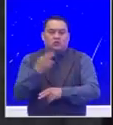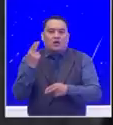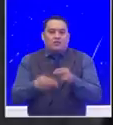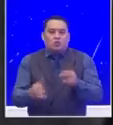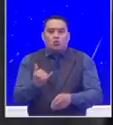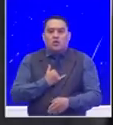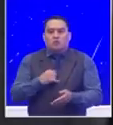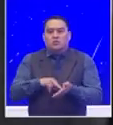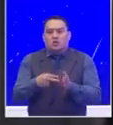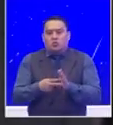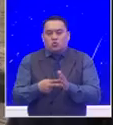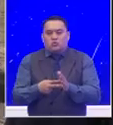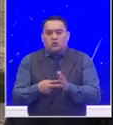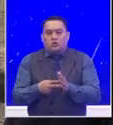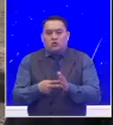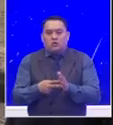у нас планируется где-то в районе